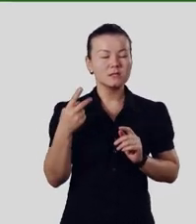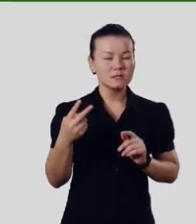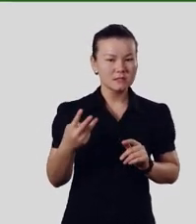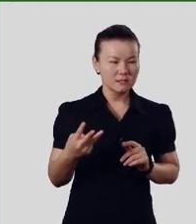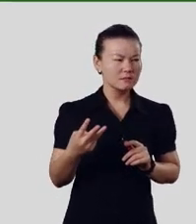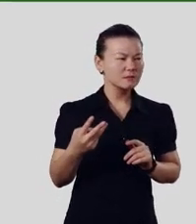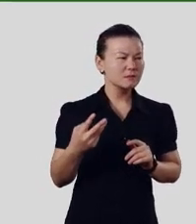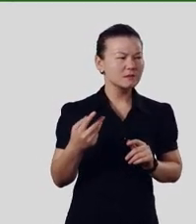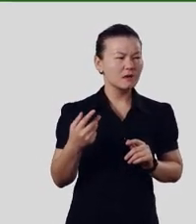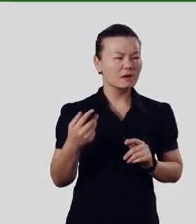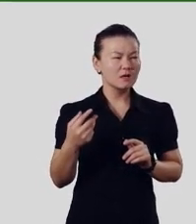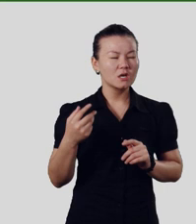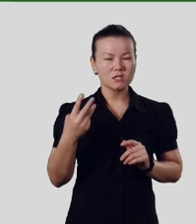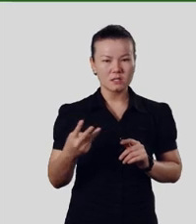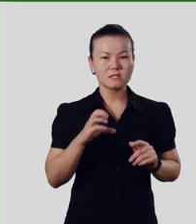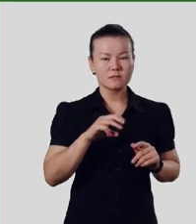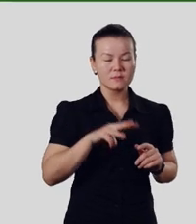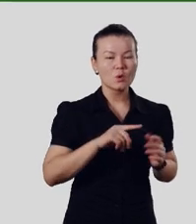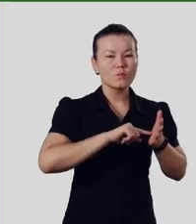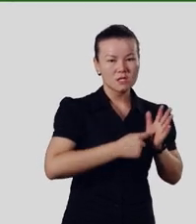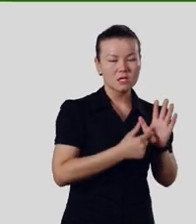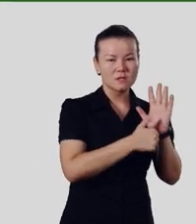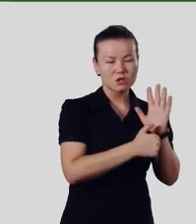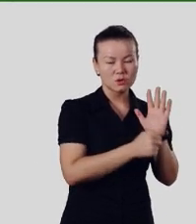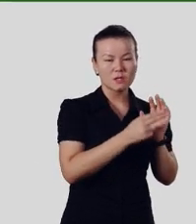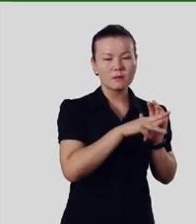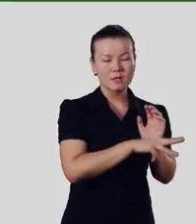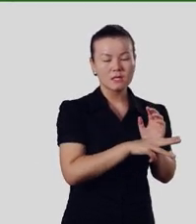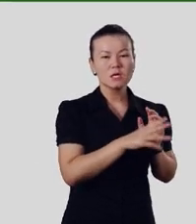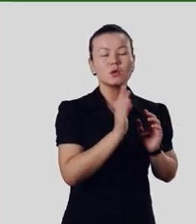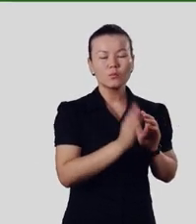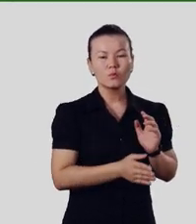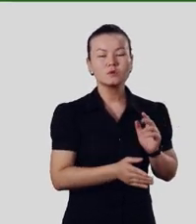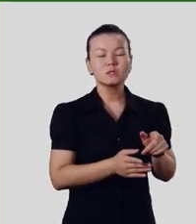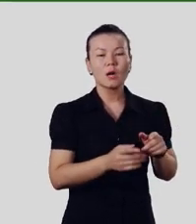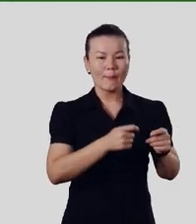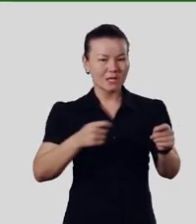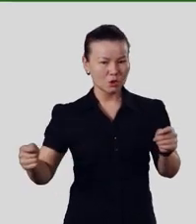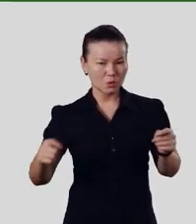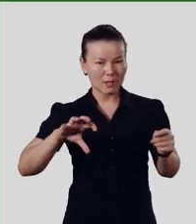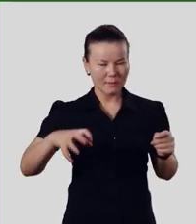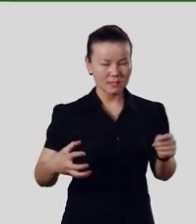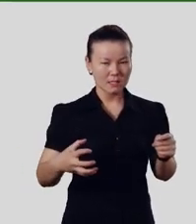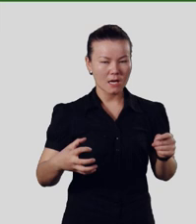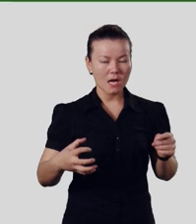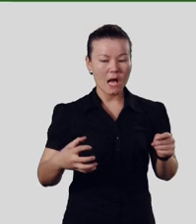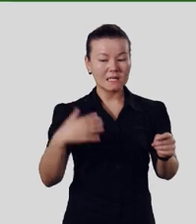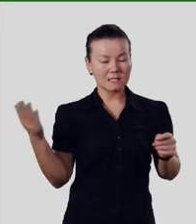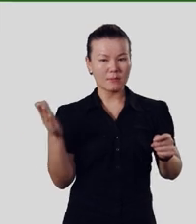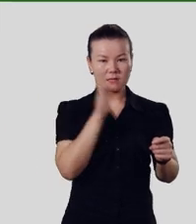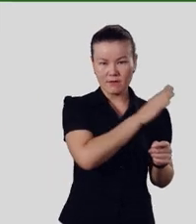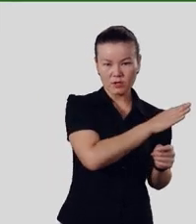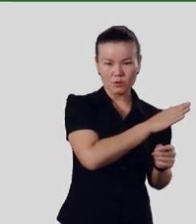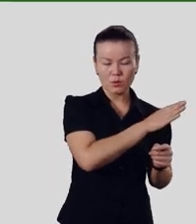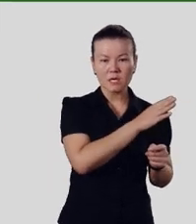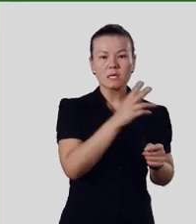сантиметра умножаем на 600 километров, и получается протяженность материка с запада на восток